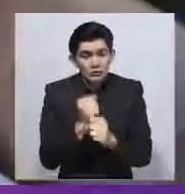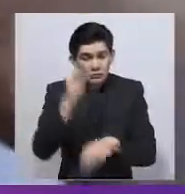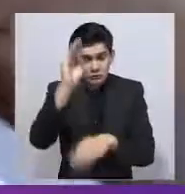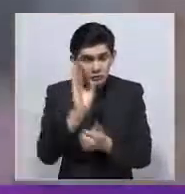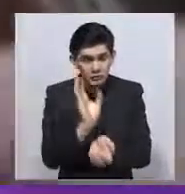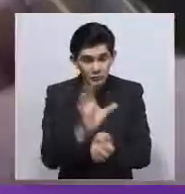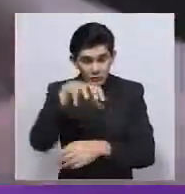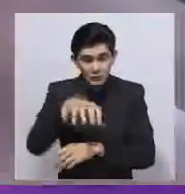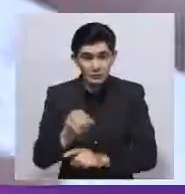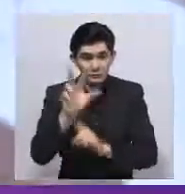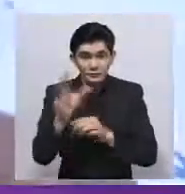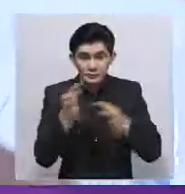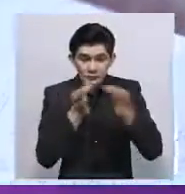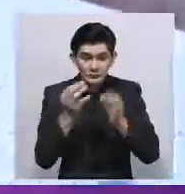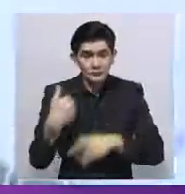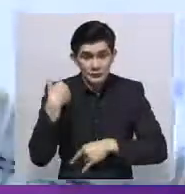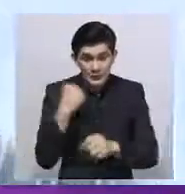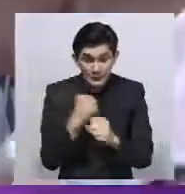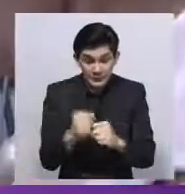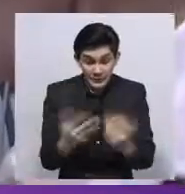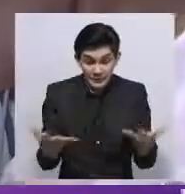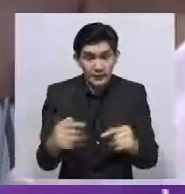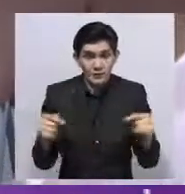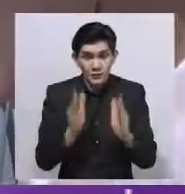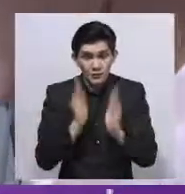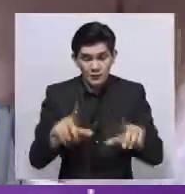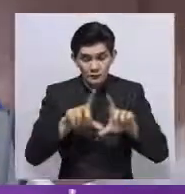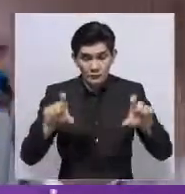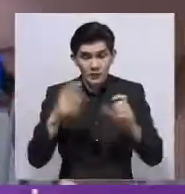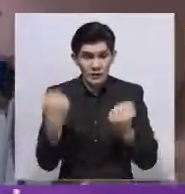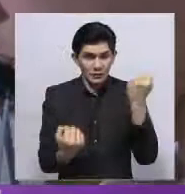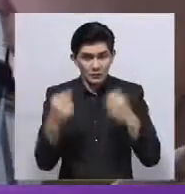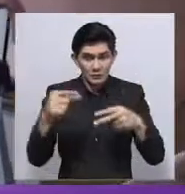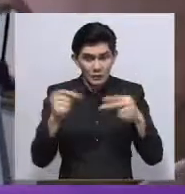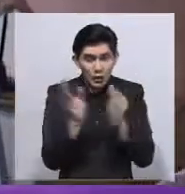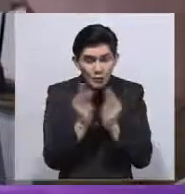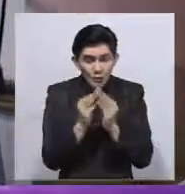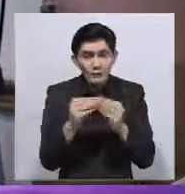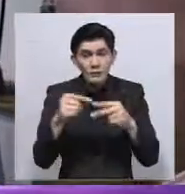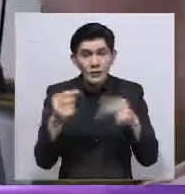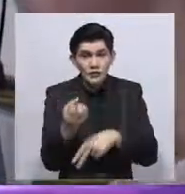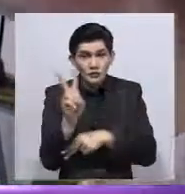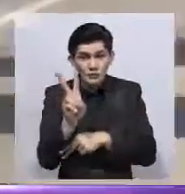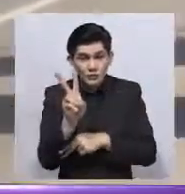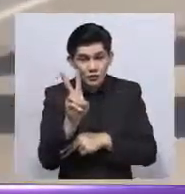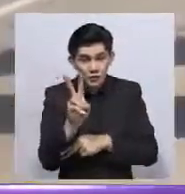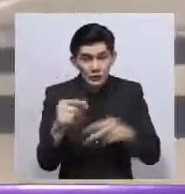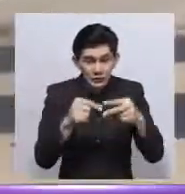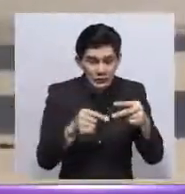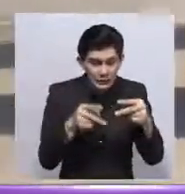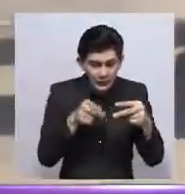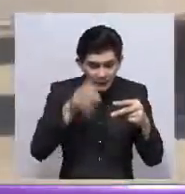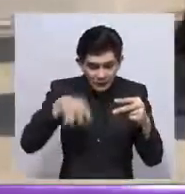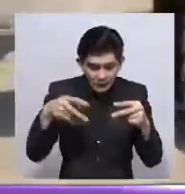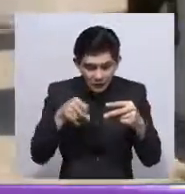รวจสันนิบาล3ออกมาชี้แจงว่าจะทำอย่างไรผู้มีใบอนุญาตขับขี่จะมีคะแนนรวม12คะแนนจะตัดคะแนนจ